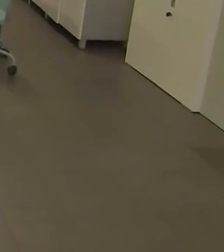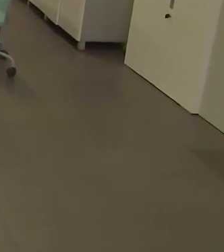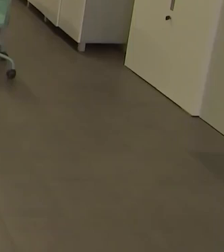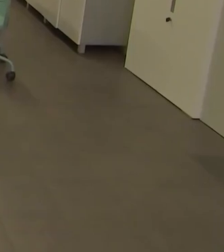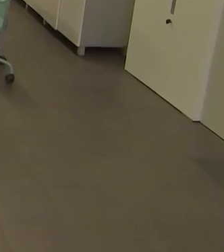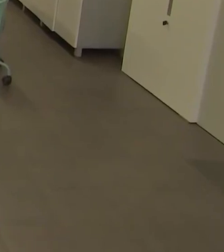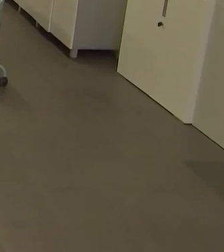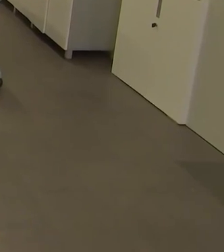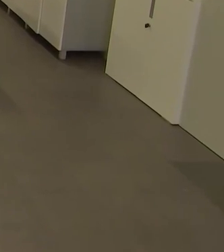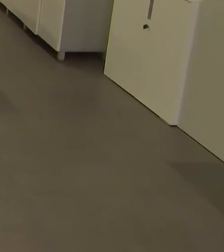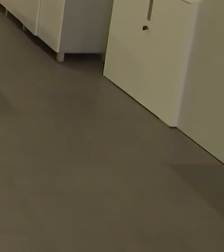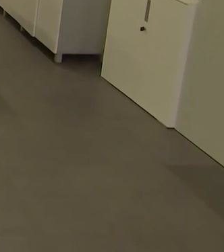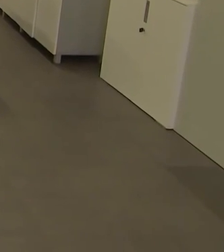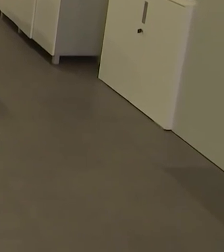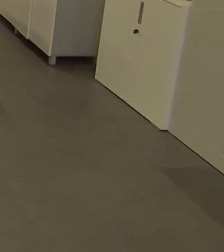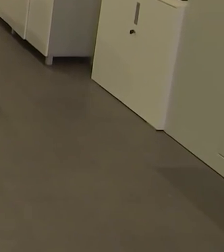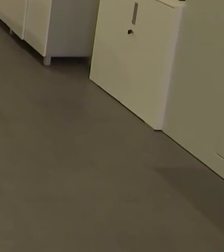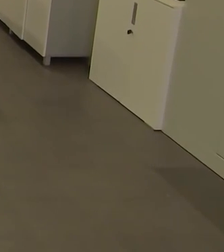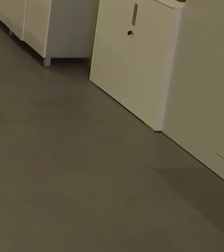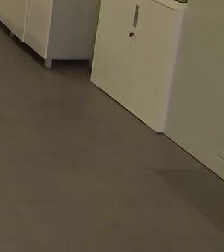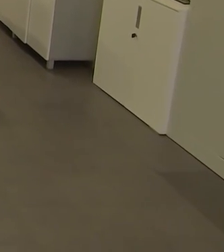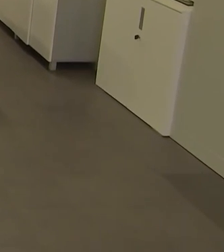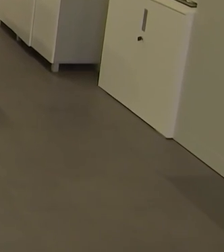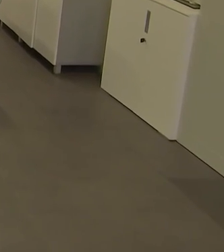Çalan cebi değil, dahili telefon.